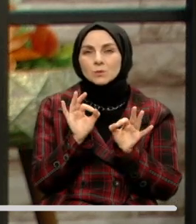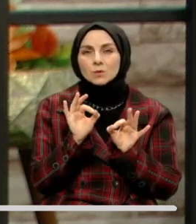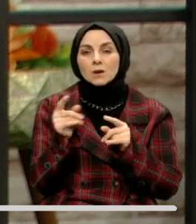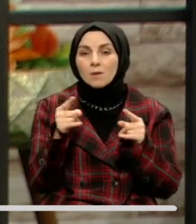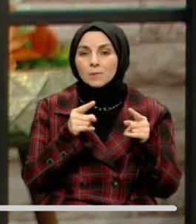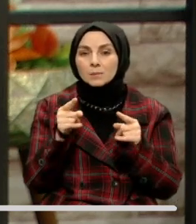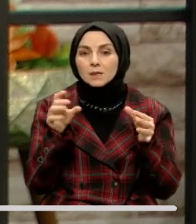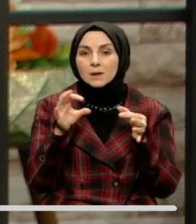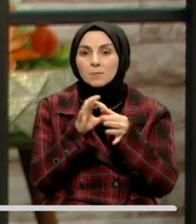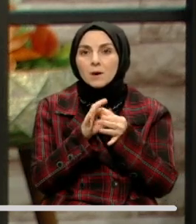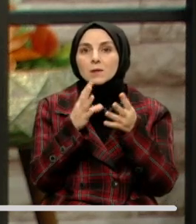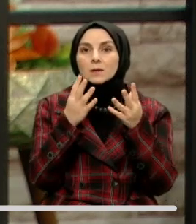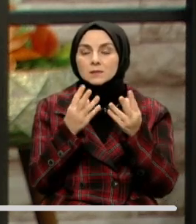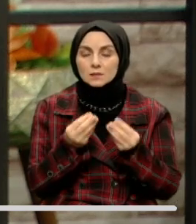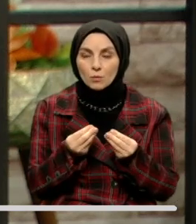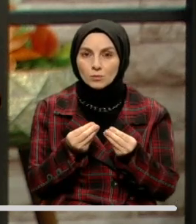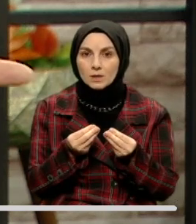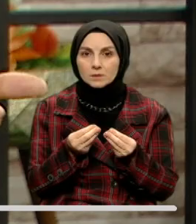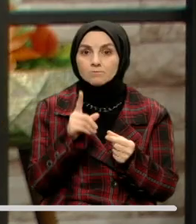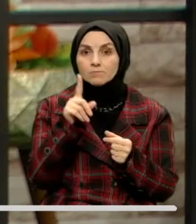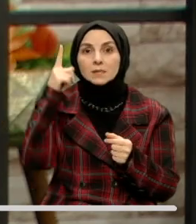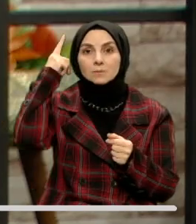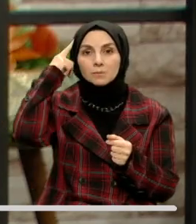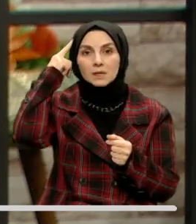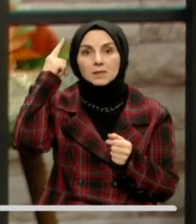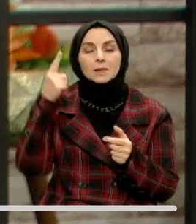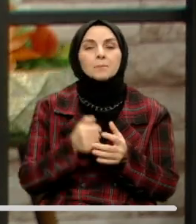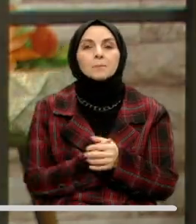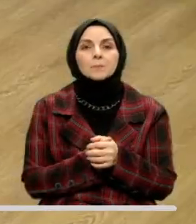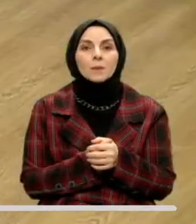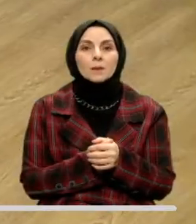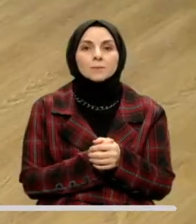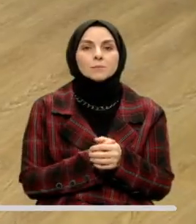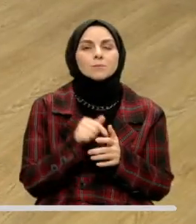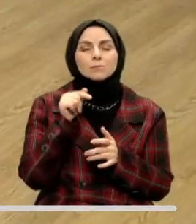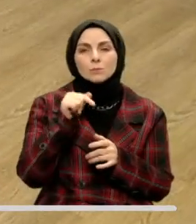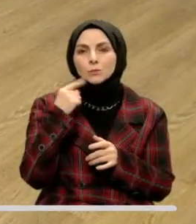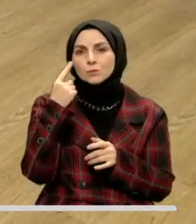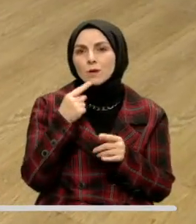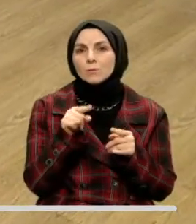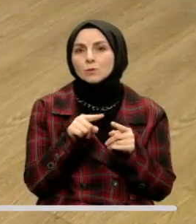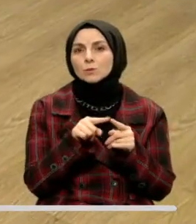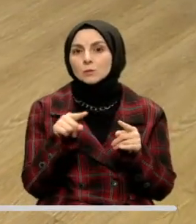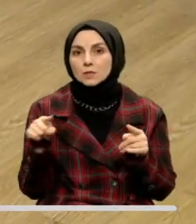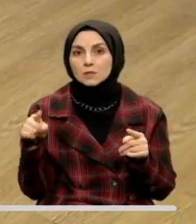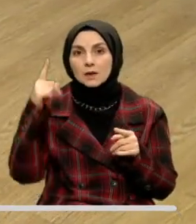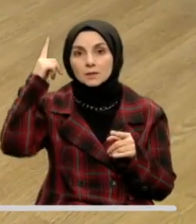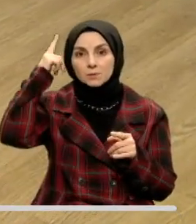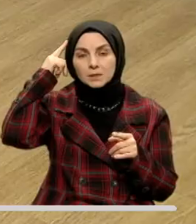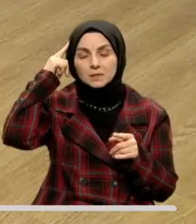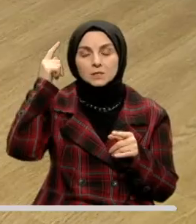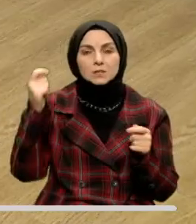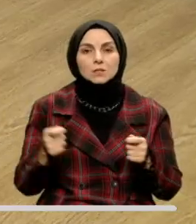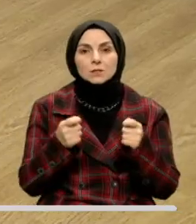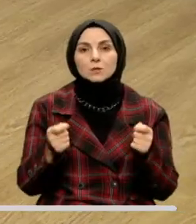birbiriyle bağlantılandırılması gereken bir bilgi sentezi diyebiliriz. Dolayısıyla bu süreçlerde bilinçli çalışmalar çok çok